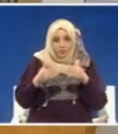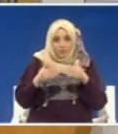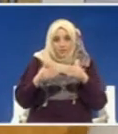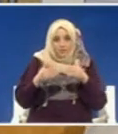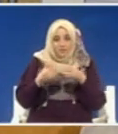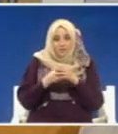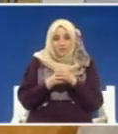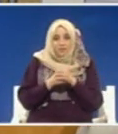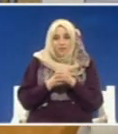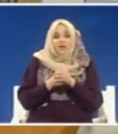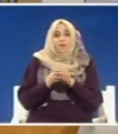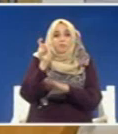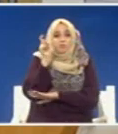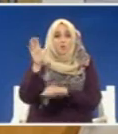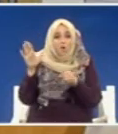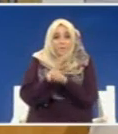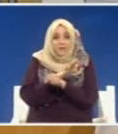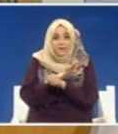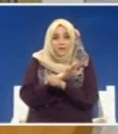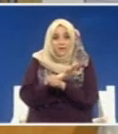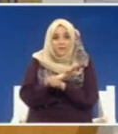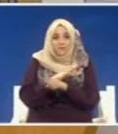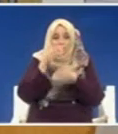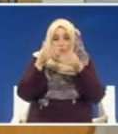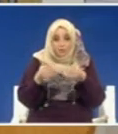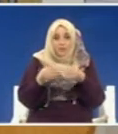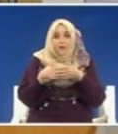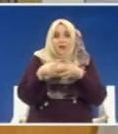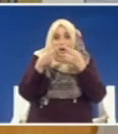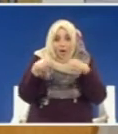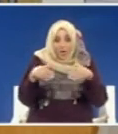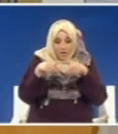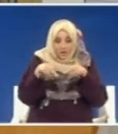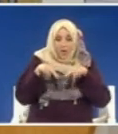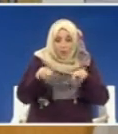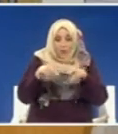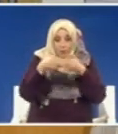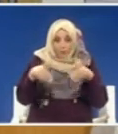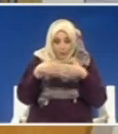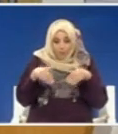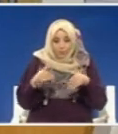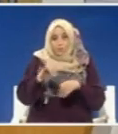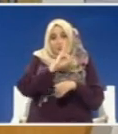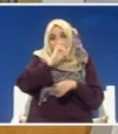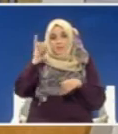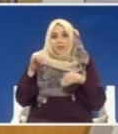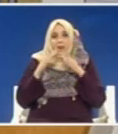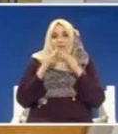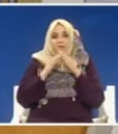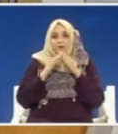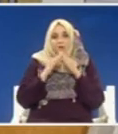بيتها، يعني امتلأ المسجد واصطف الناس في الشارع ووصلت الصفوف إلى حد بيتها،